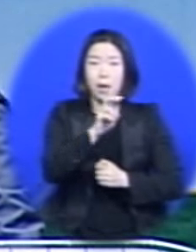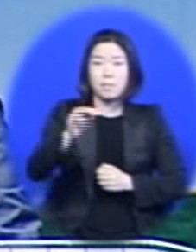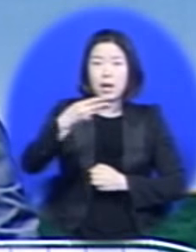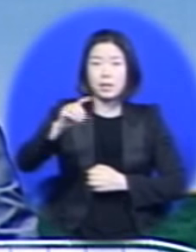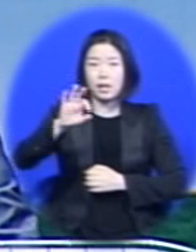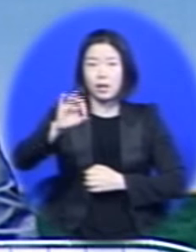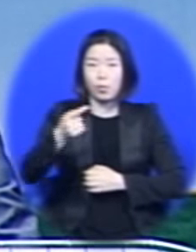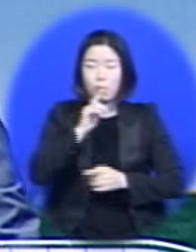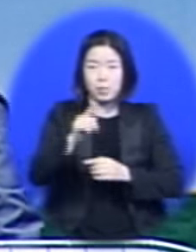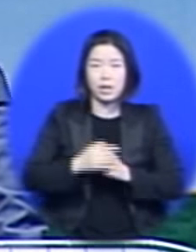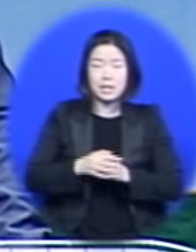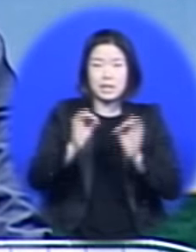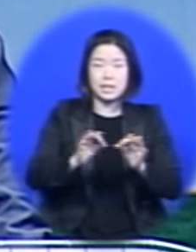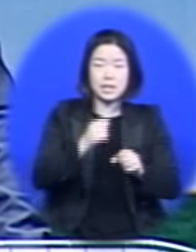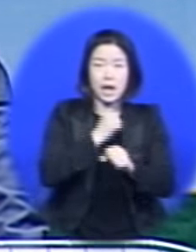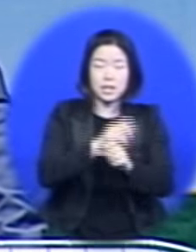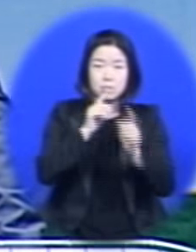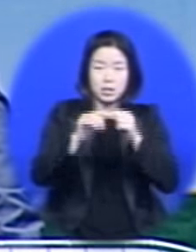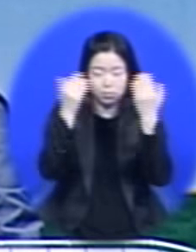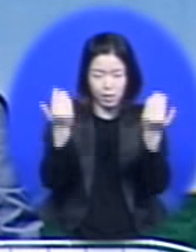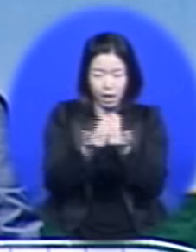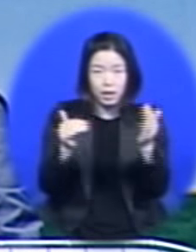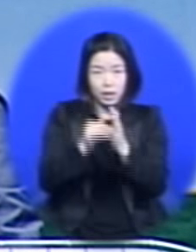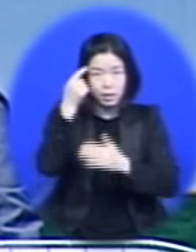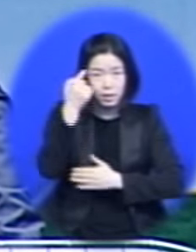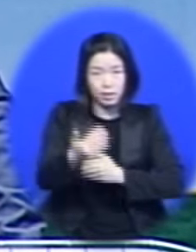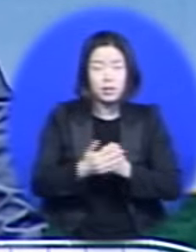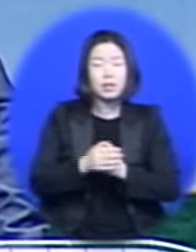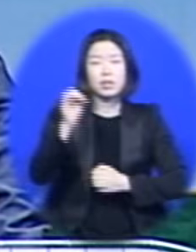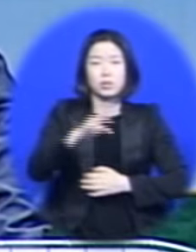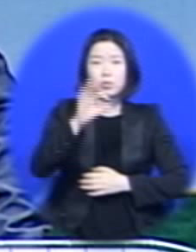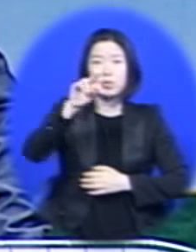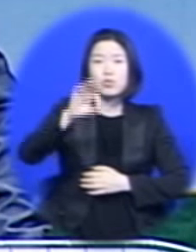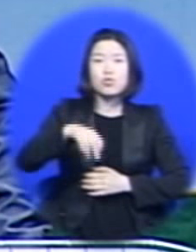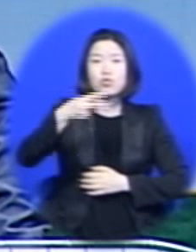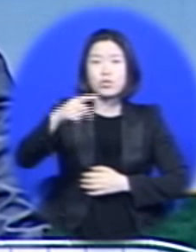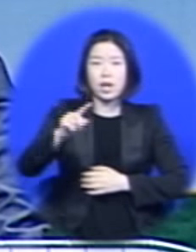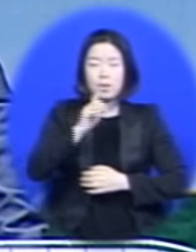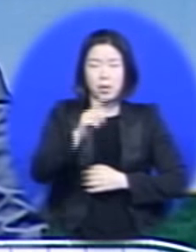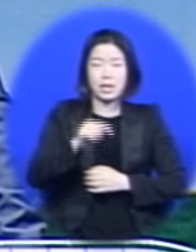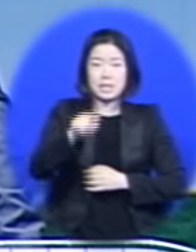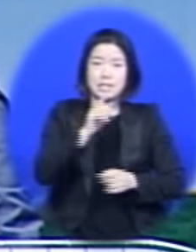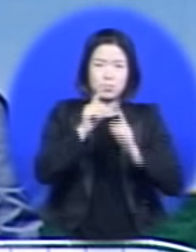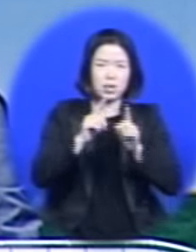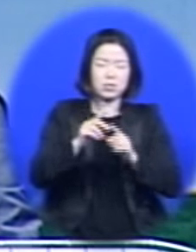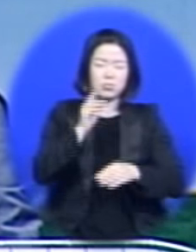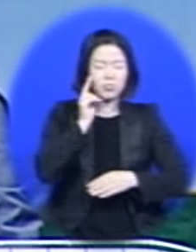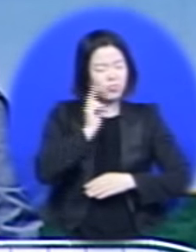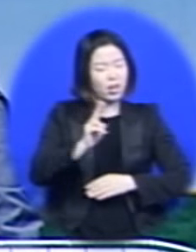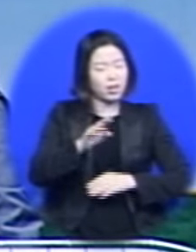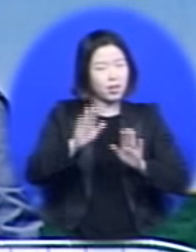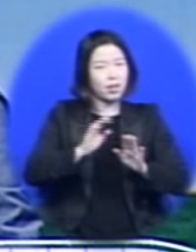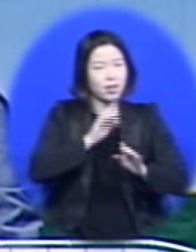말했다. 이제 하실 말씀은 다 끝나셨나요? 그리고 유다가 말했다. 이 말씀은 너무